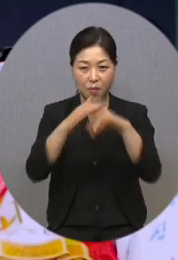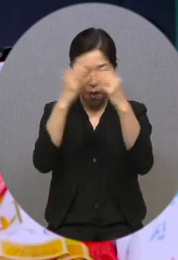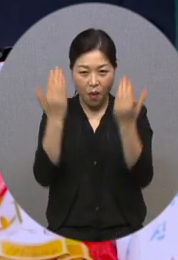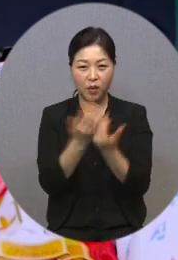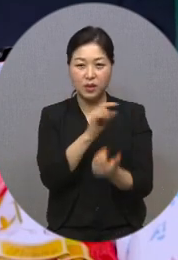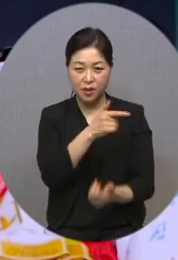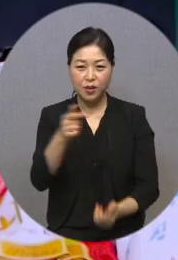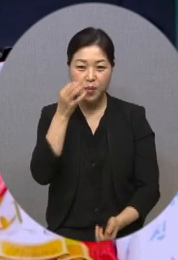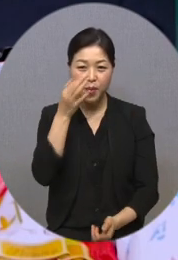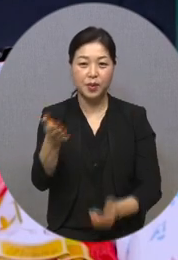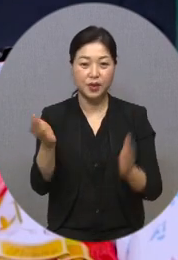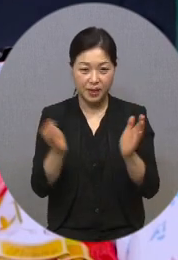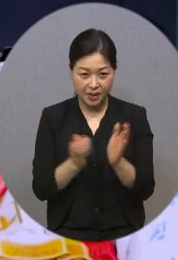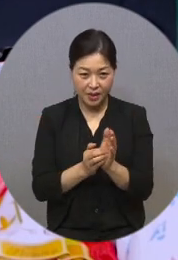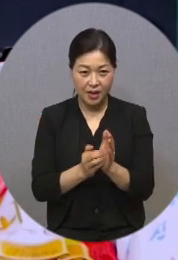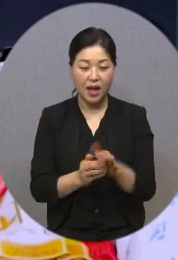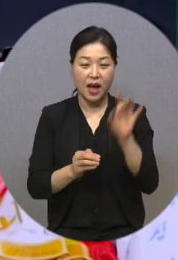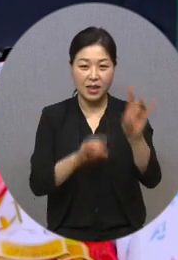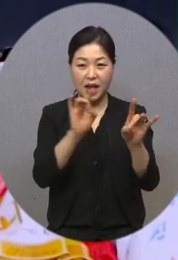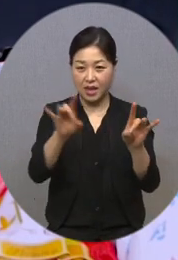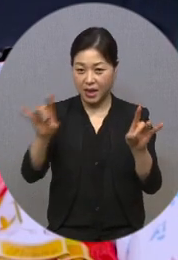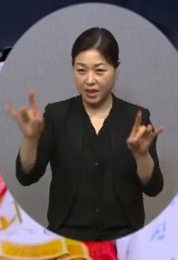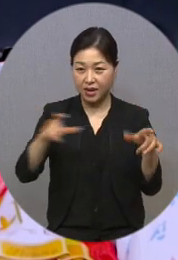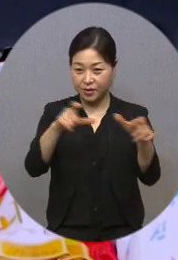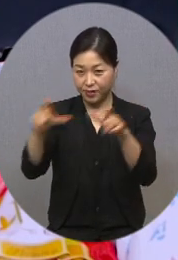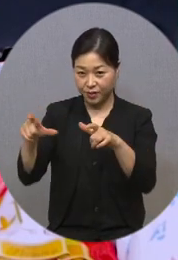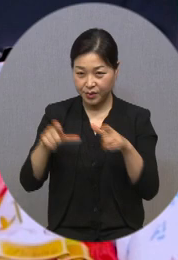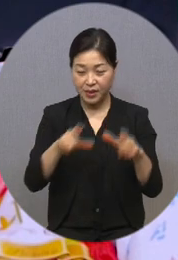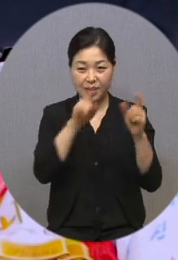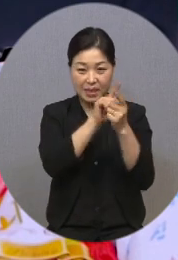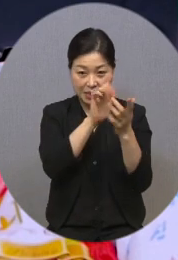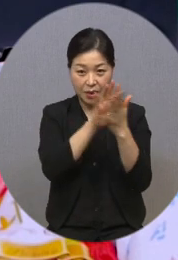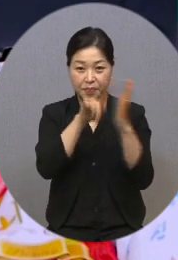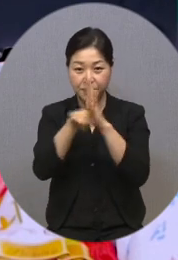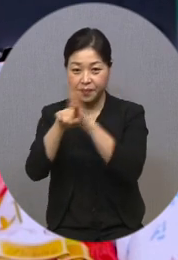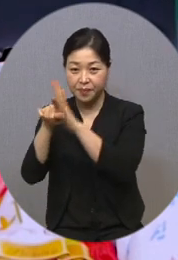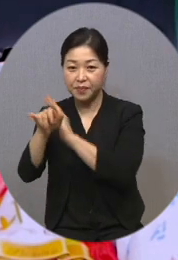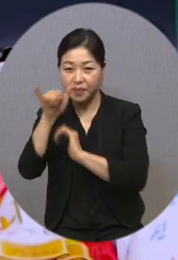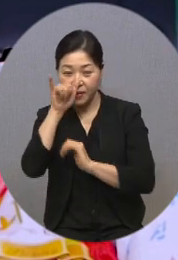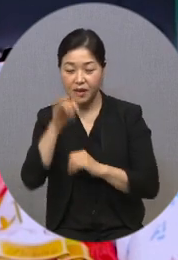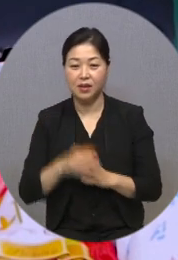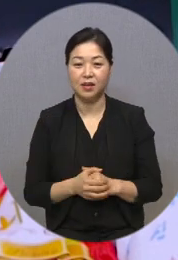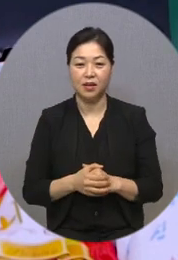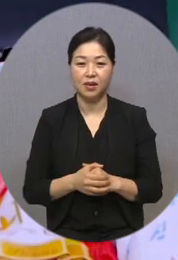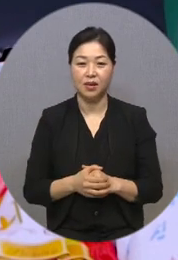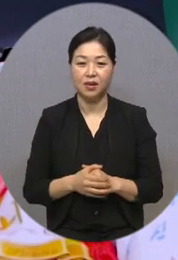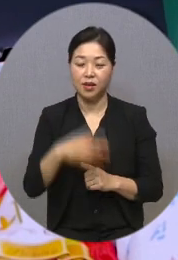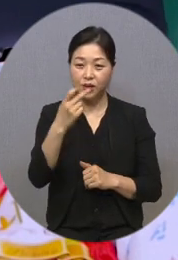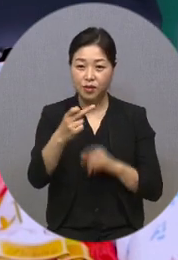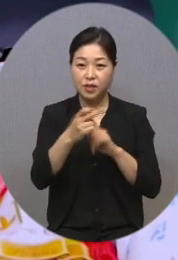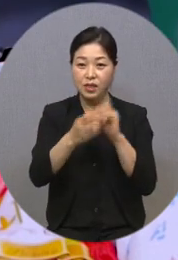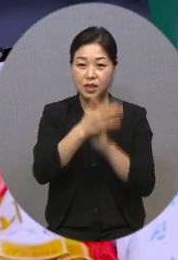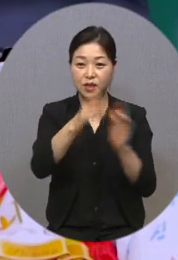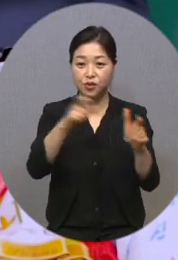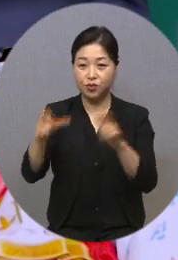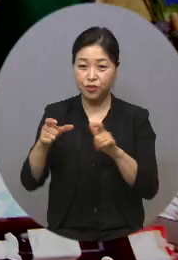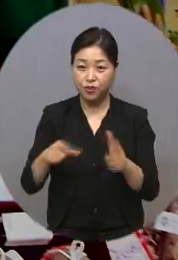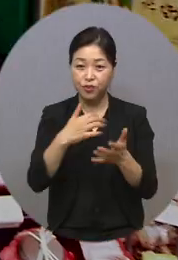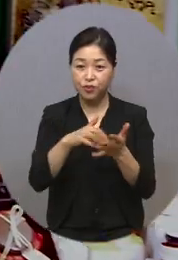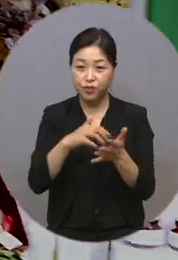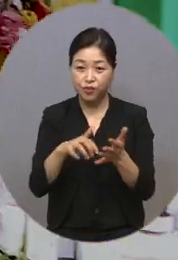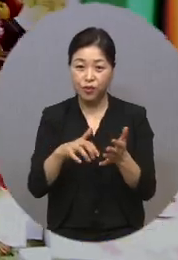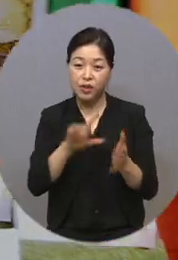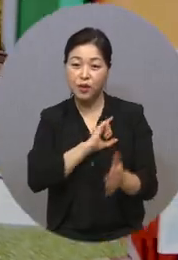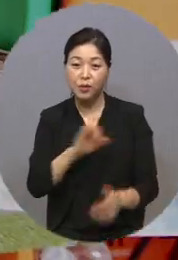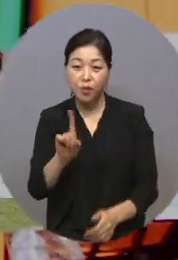거를 보여드렸고 하나씩 시군을 직접 찾아갈 건데 우리 어디 가는겨 기정아. 근데 12개가